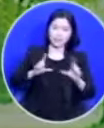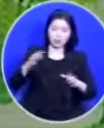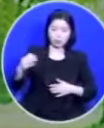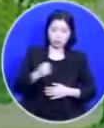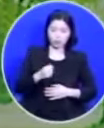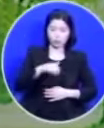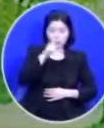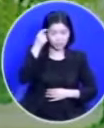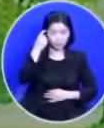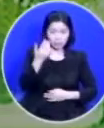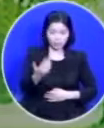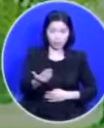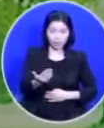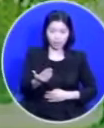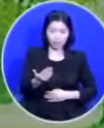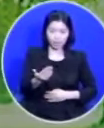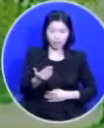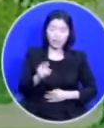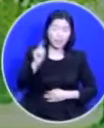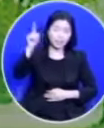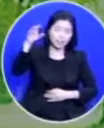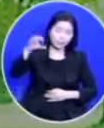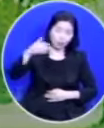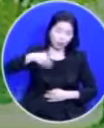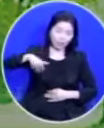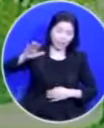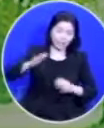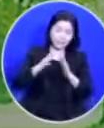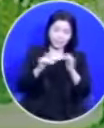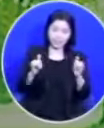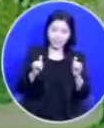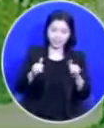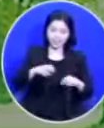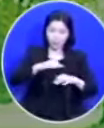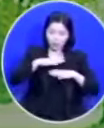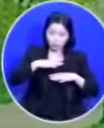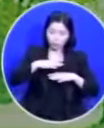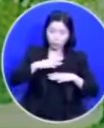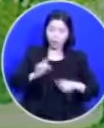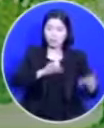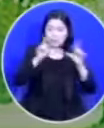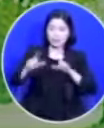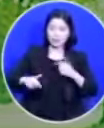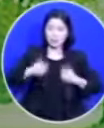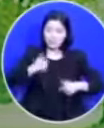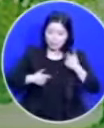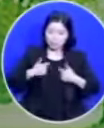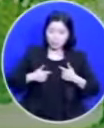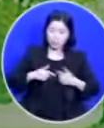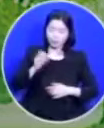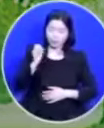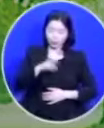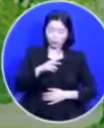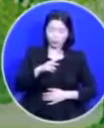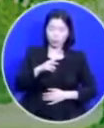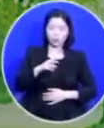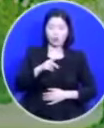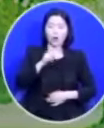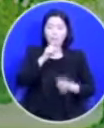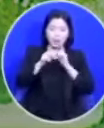있습니까 그 청구 까는 자에 그 놀라운 삶의 기쁨과 어그 말할 수 없는